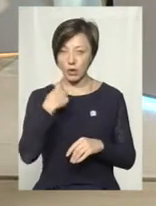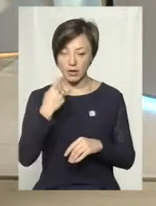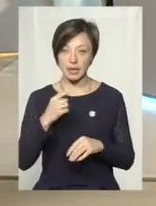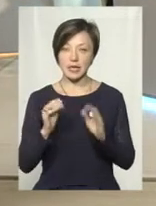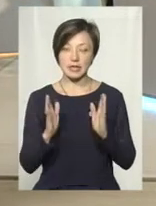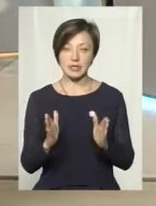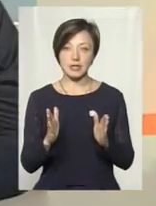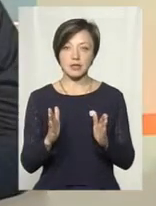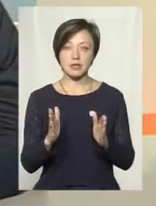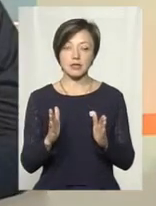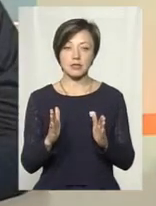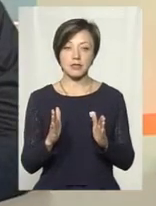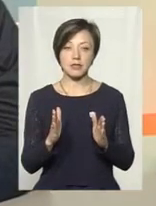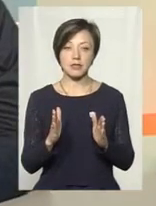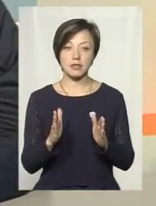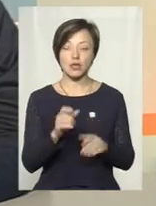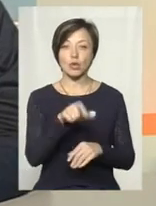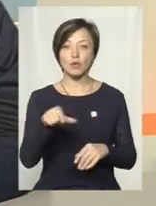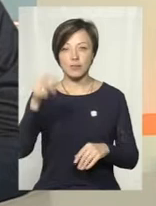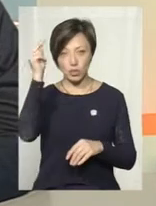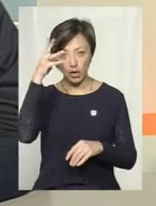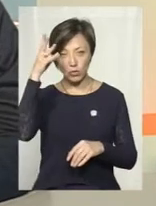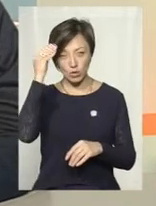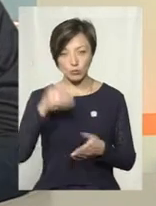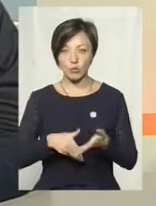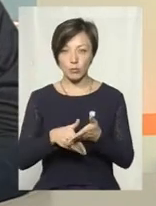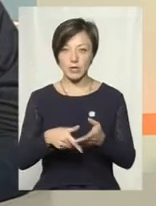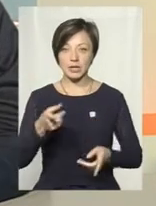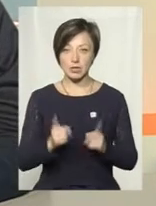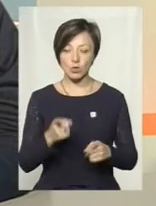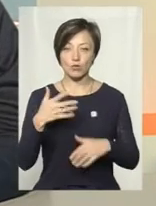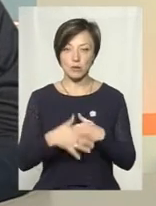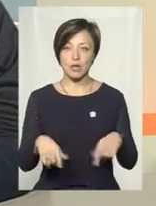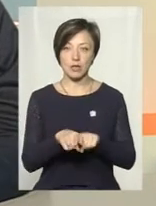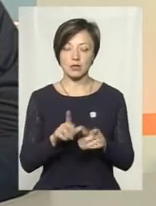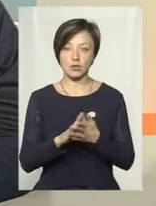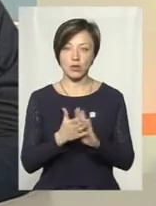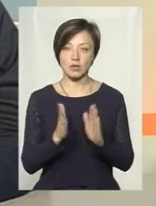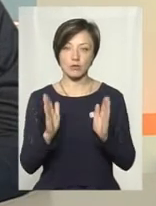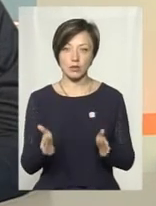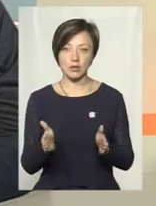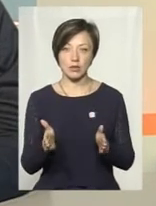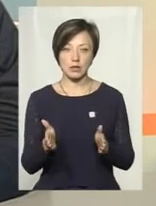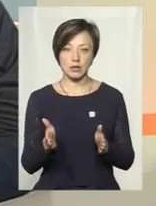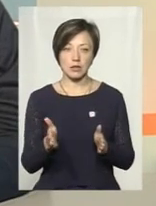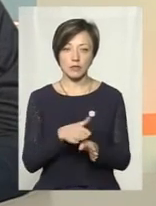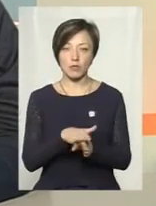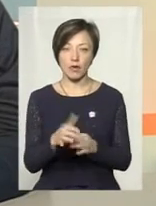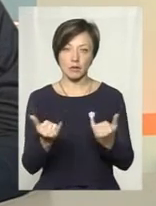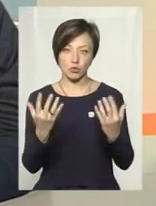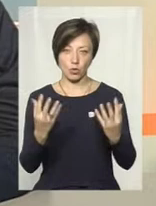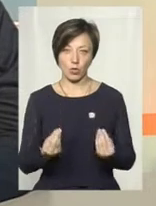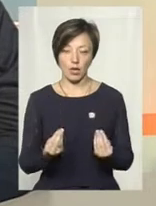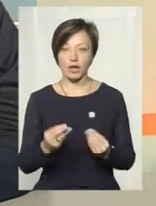і суто індивідуально люди навчаються для того, щоб допомогти, дійсно вони розуміють, яка ситуація буде, ну, яка вона відбувається на